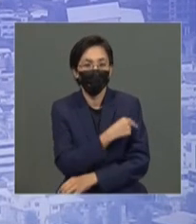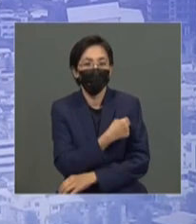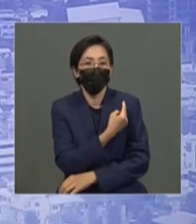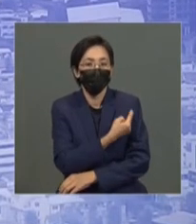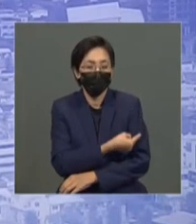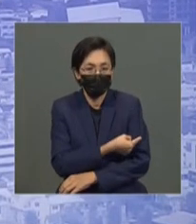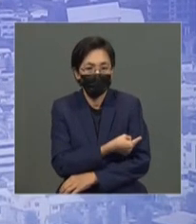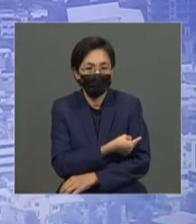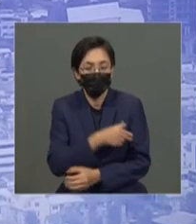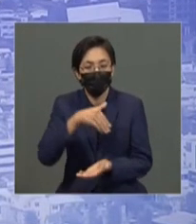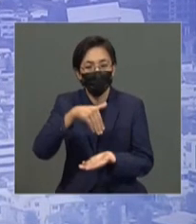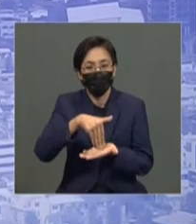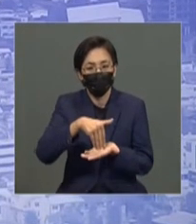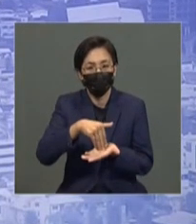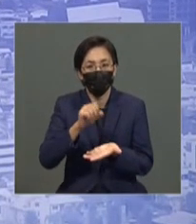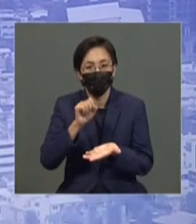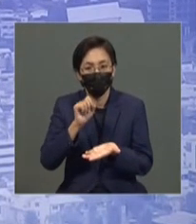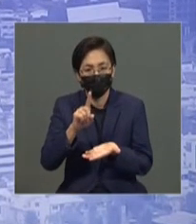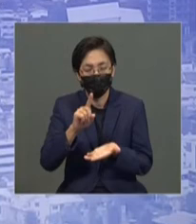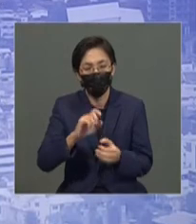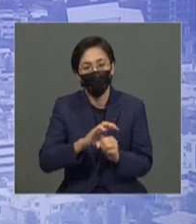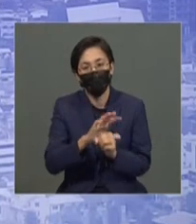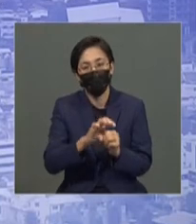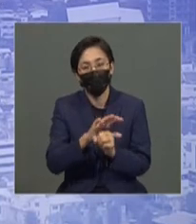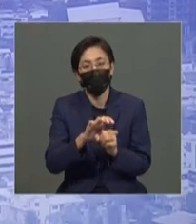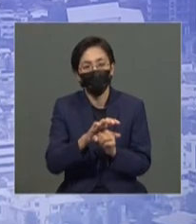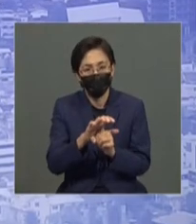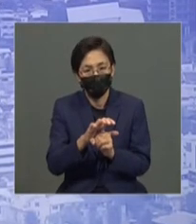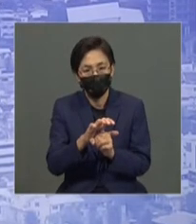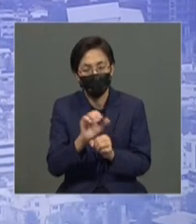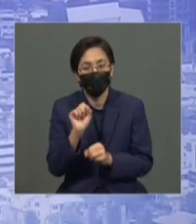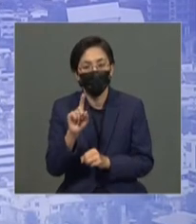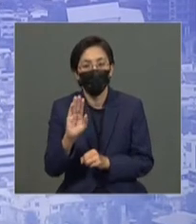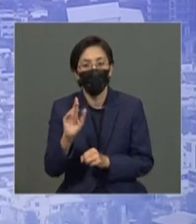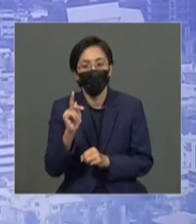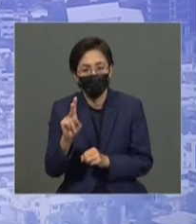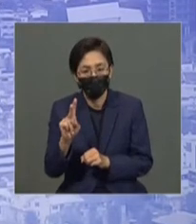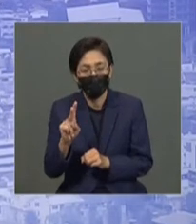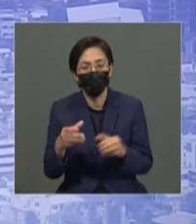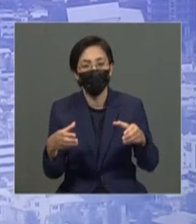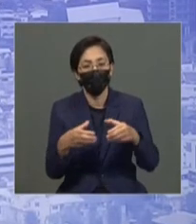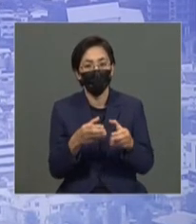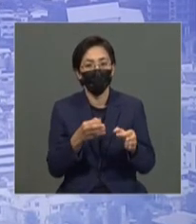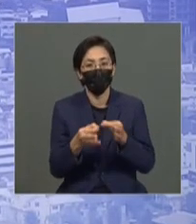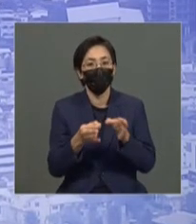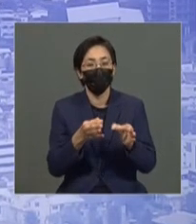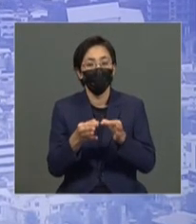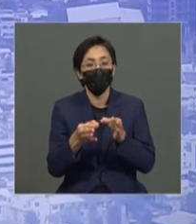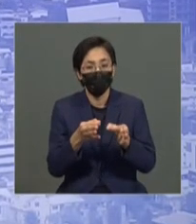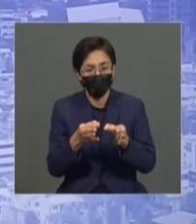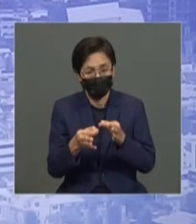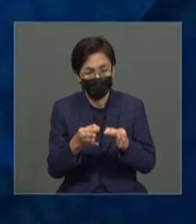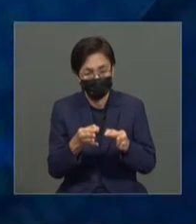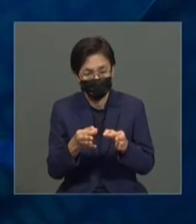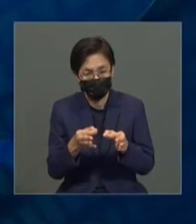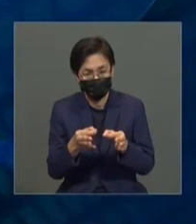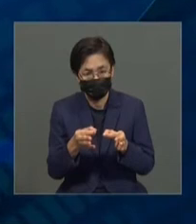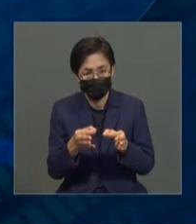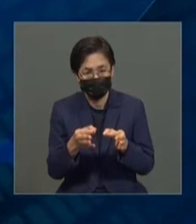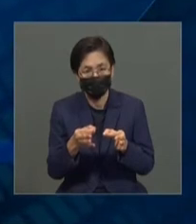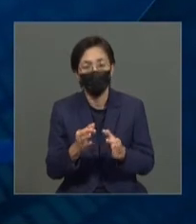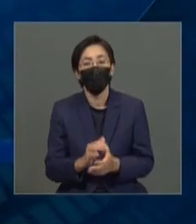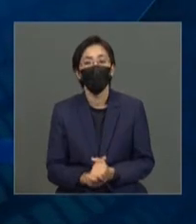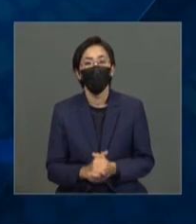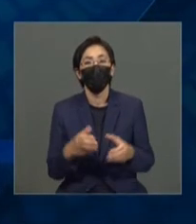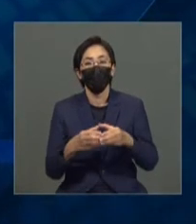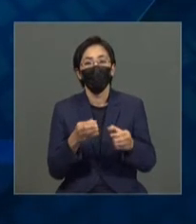สุขในศูนย์บริหารสถานการณ์โควิด-19 นะคะซึ่งในส่วนของคณะที่ปรึก